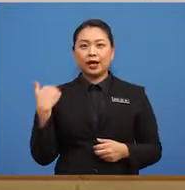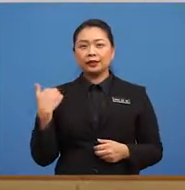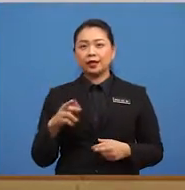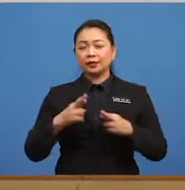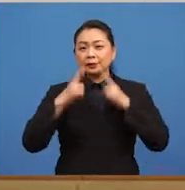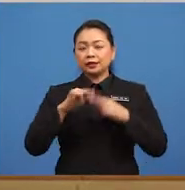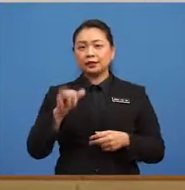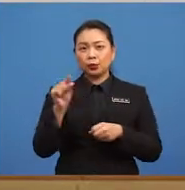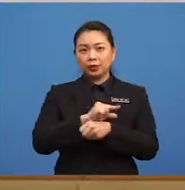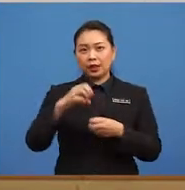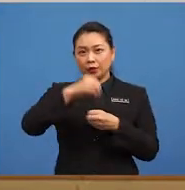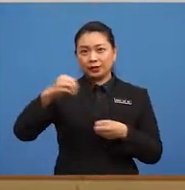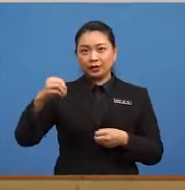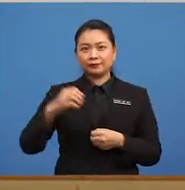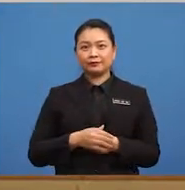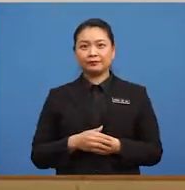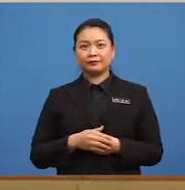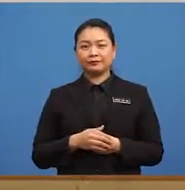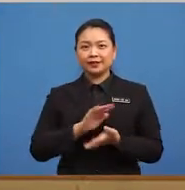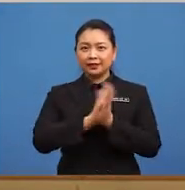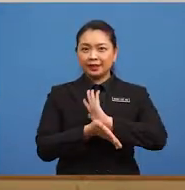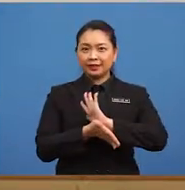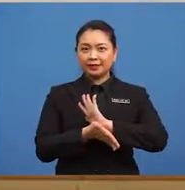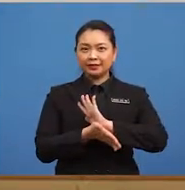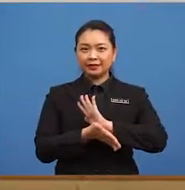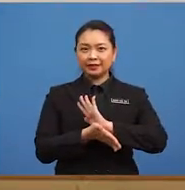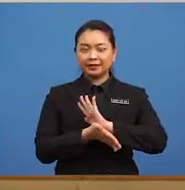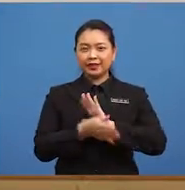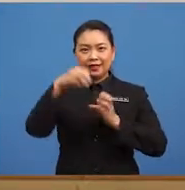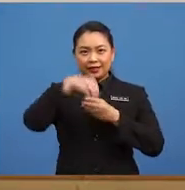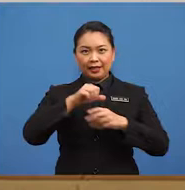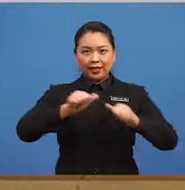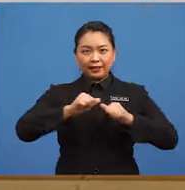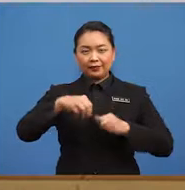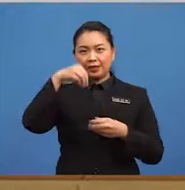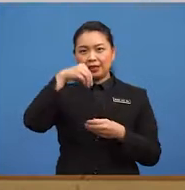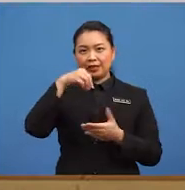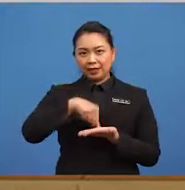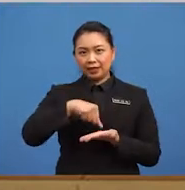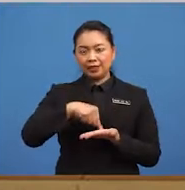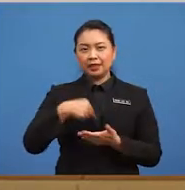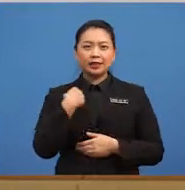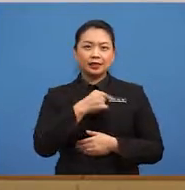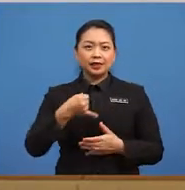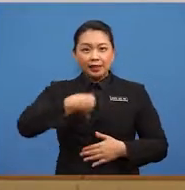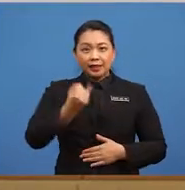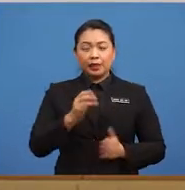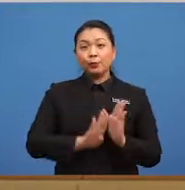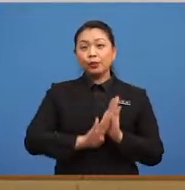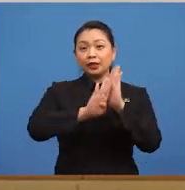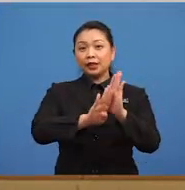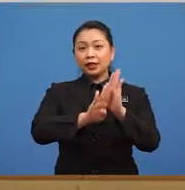Cikgu harap semua murid-murid berada dalam keadaan sihat sejahtera. Saya, Cikgu Suhaida binti